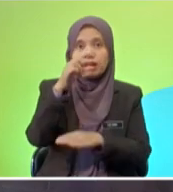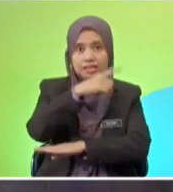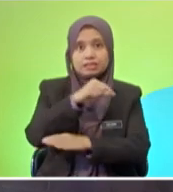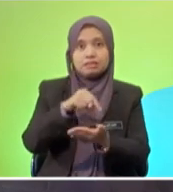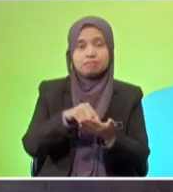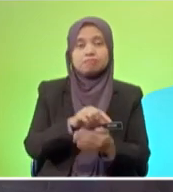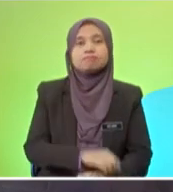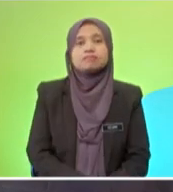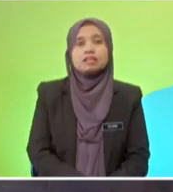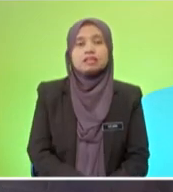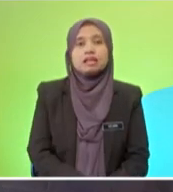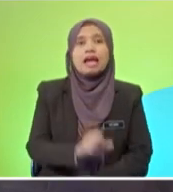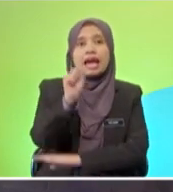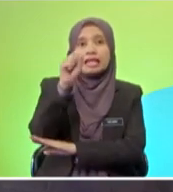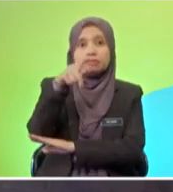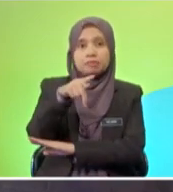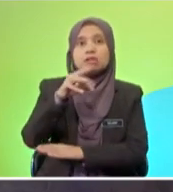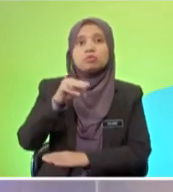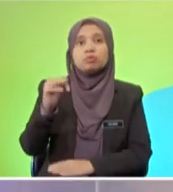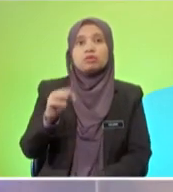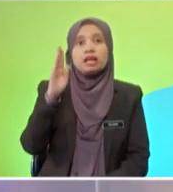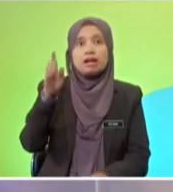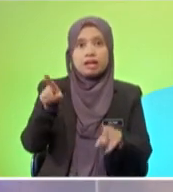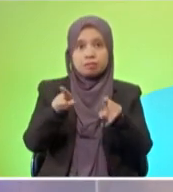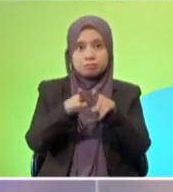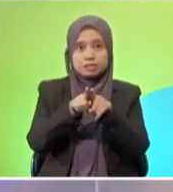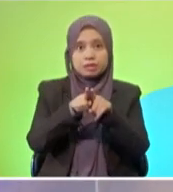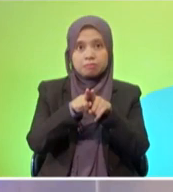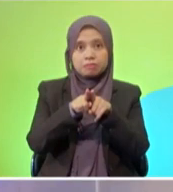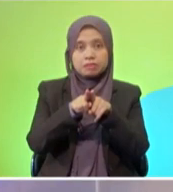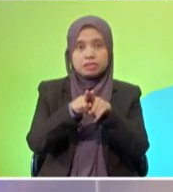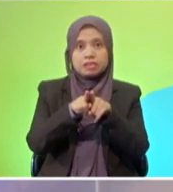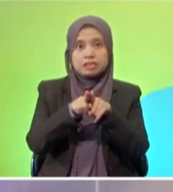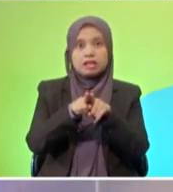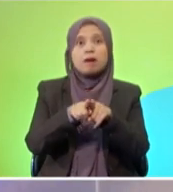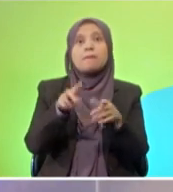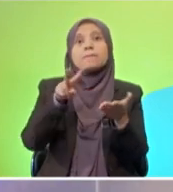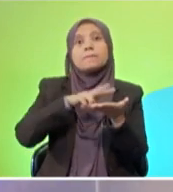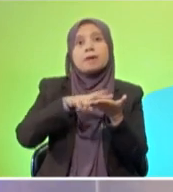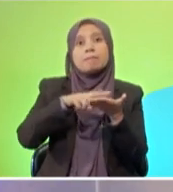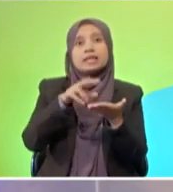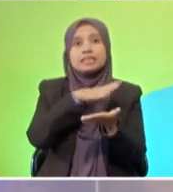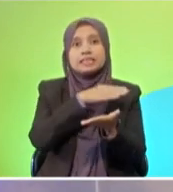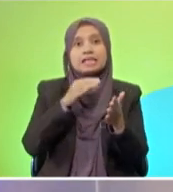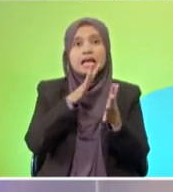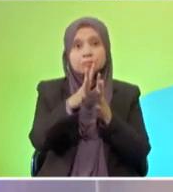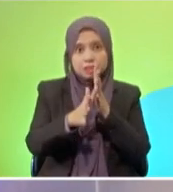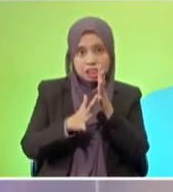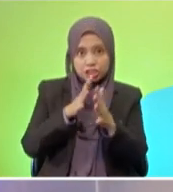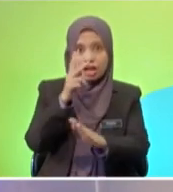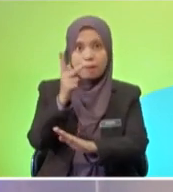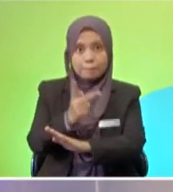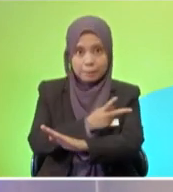hari ini murid-murid semua akan bersama-sama kita akan bersama-sama membaca dan masyarakat Banten